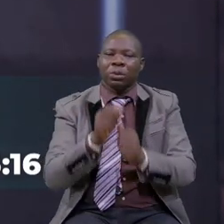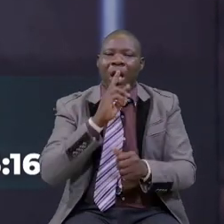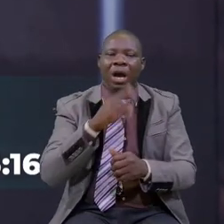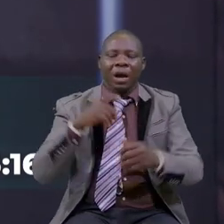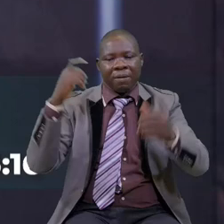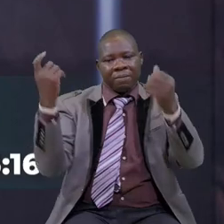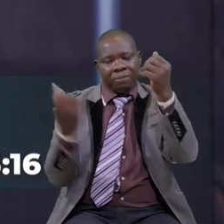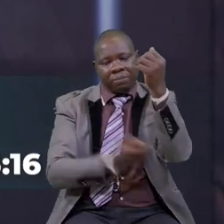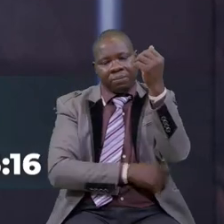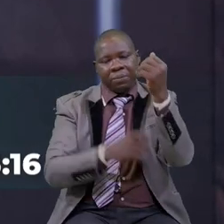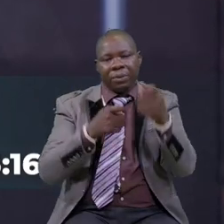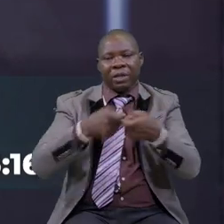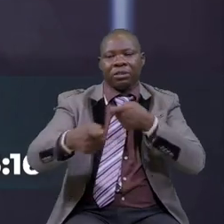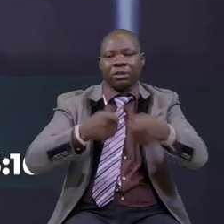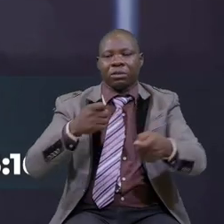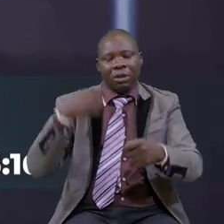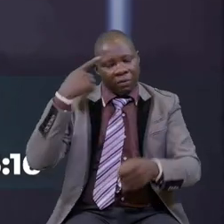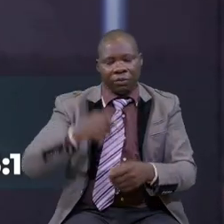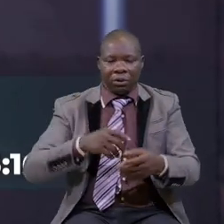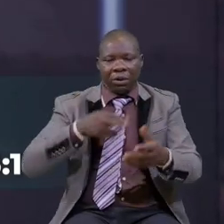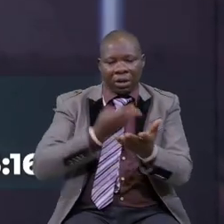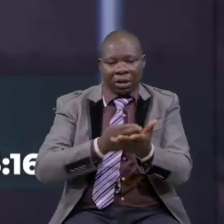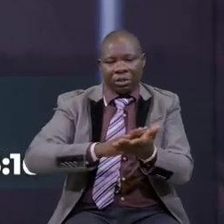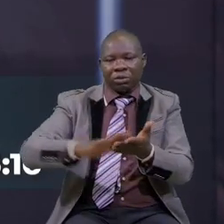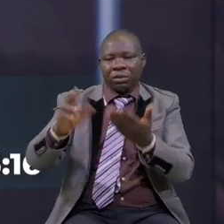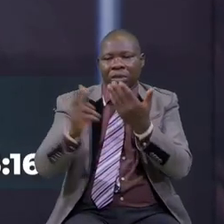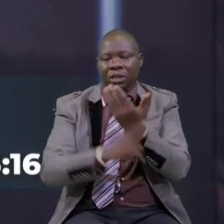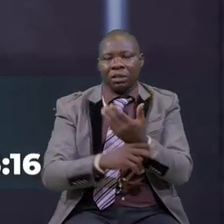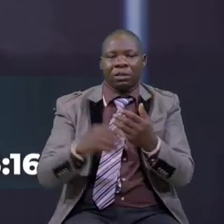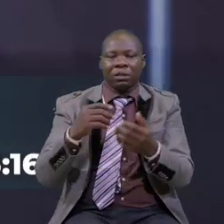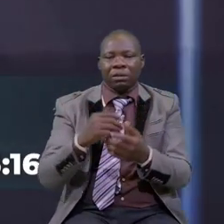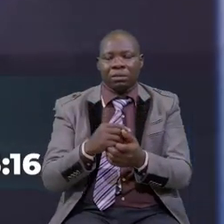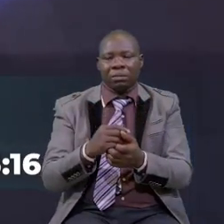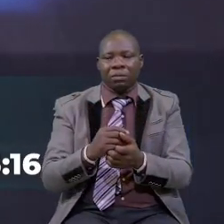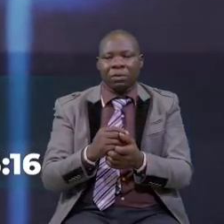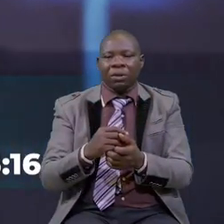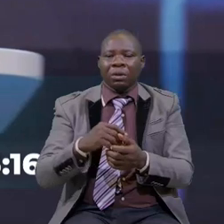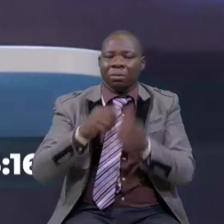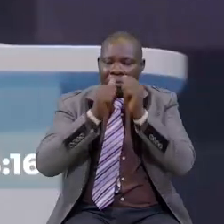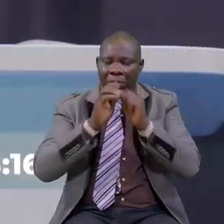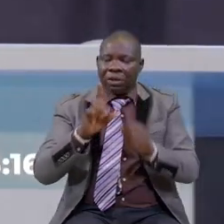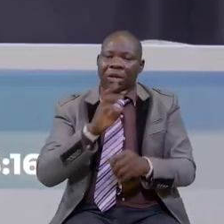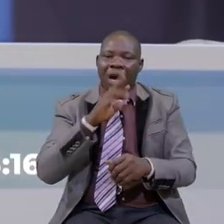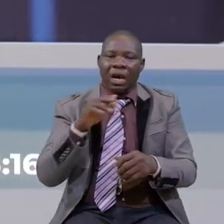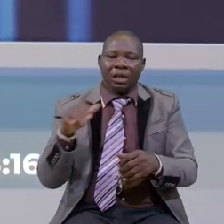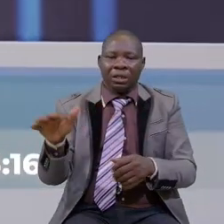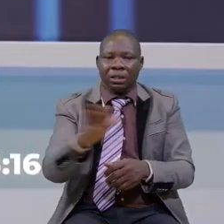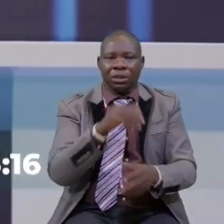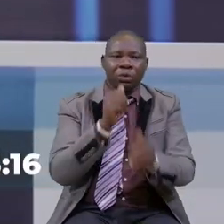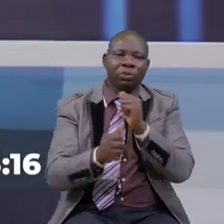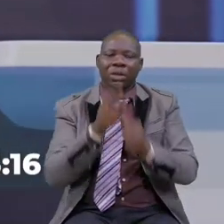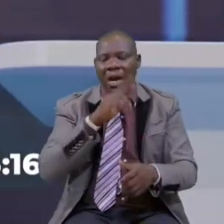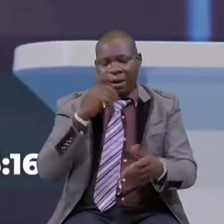Ceux qui sont persécutés pour la justice, heureux. Ceux qui sont